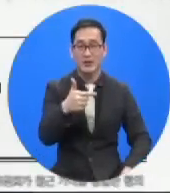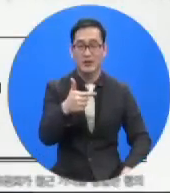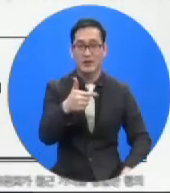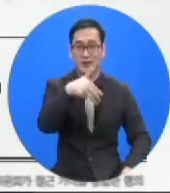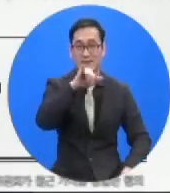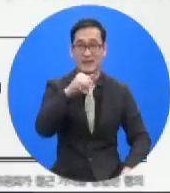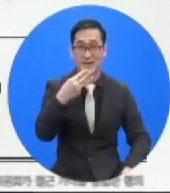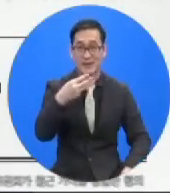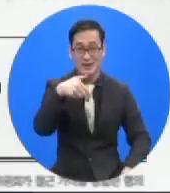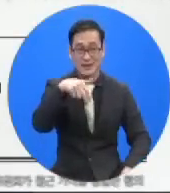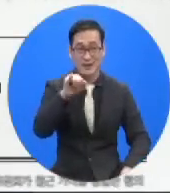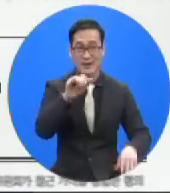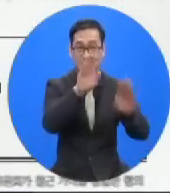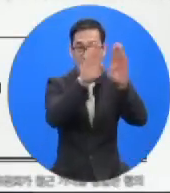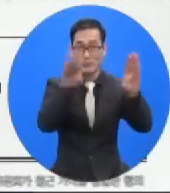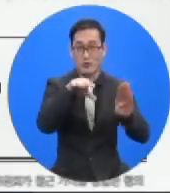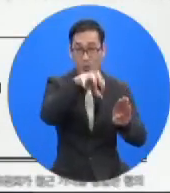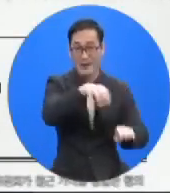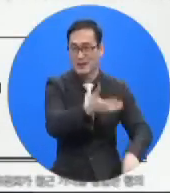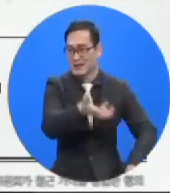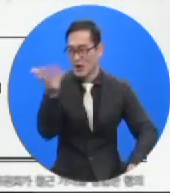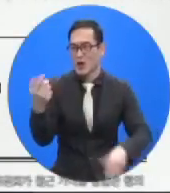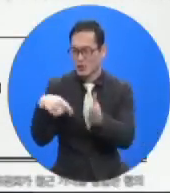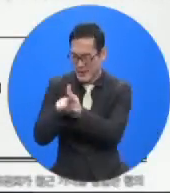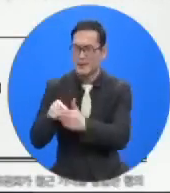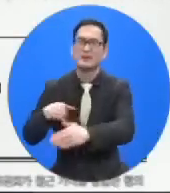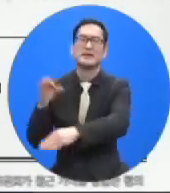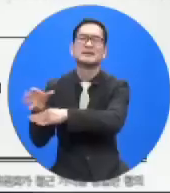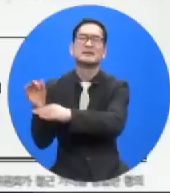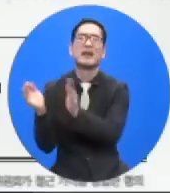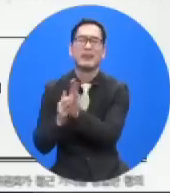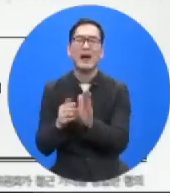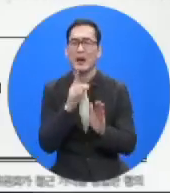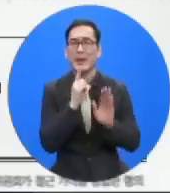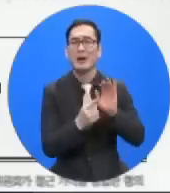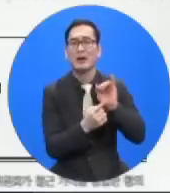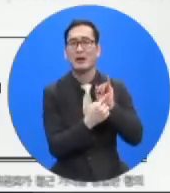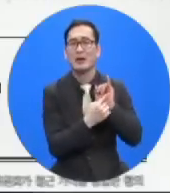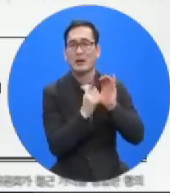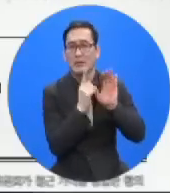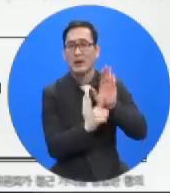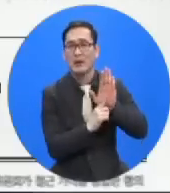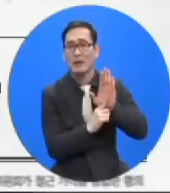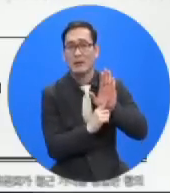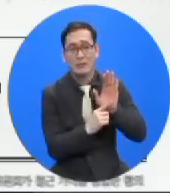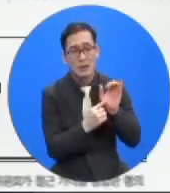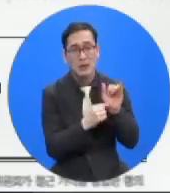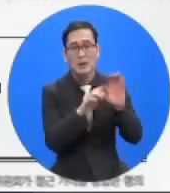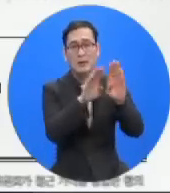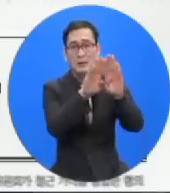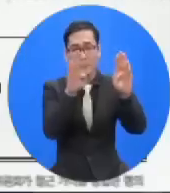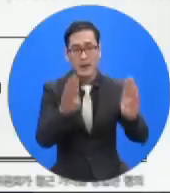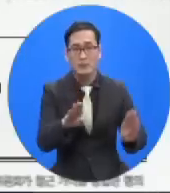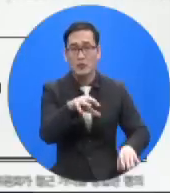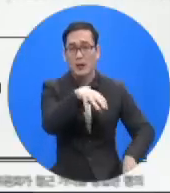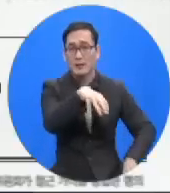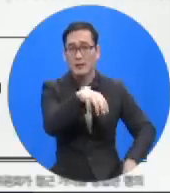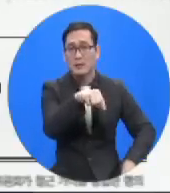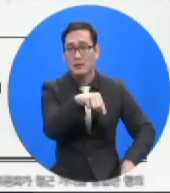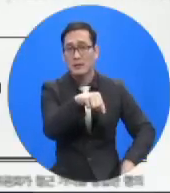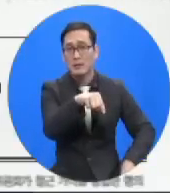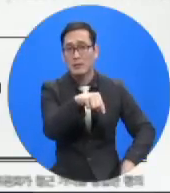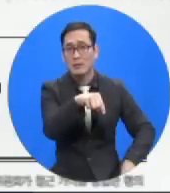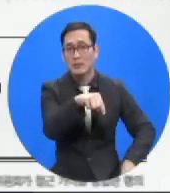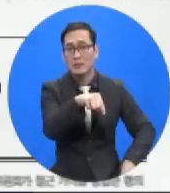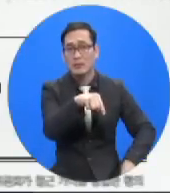위한 작업이었다. 공공적인 목적이었다라고 항변을 해왔습니다. 그런데 손혜원이 보유하고 있는 나전치기 박물관은